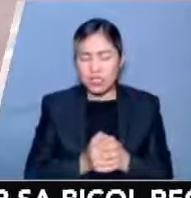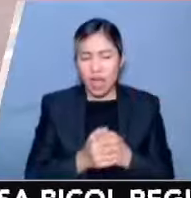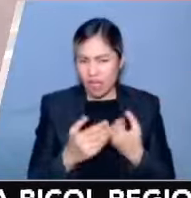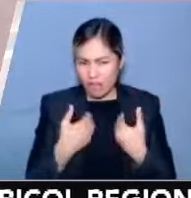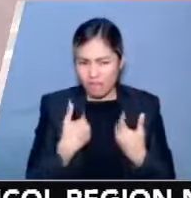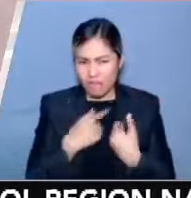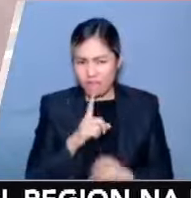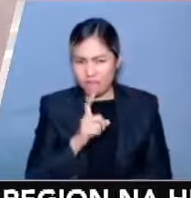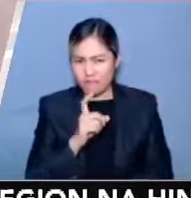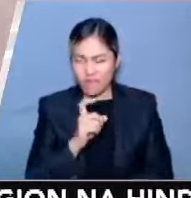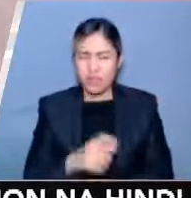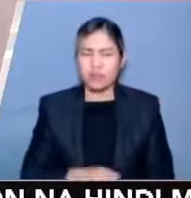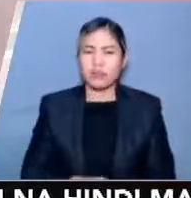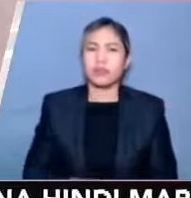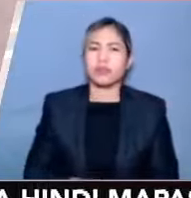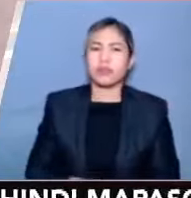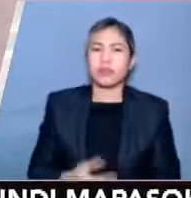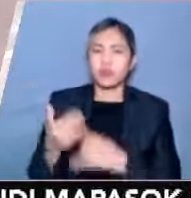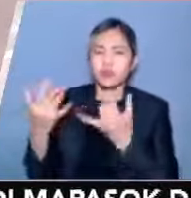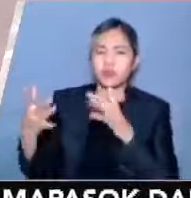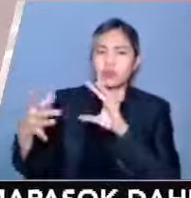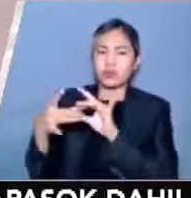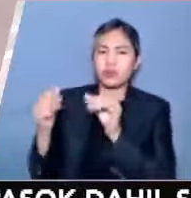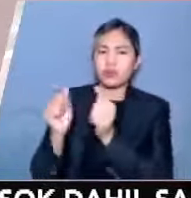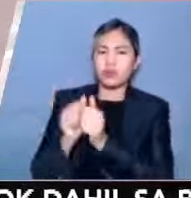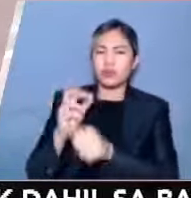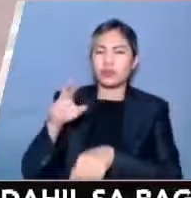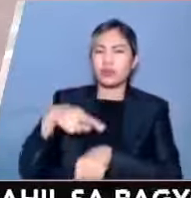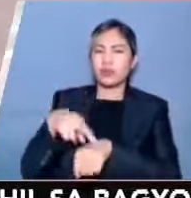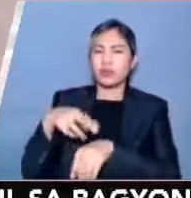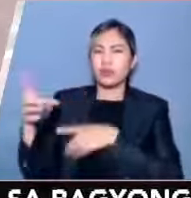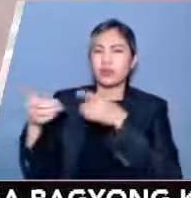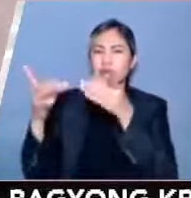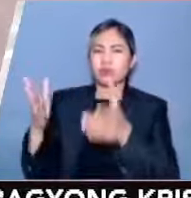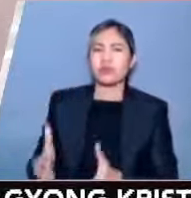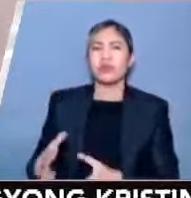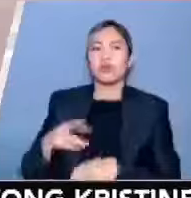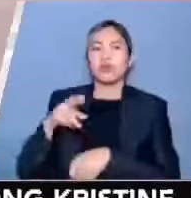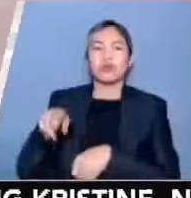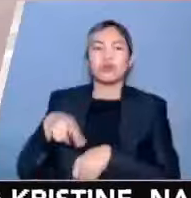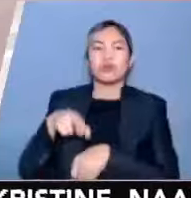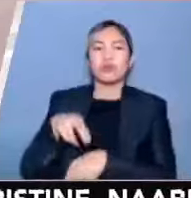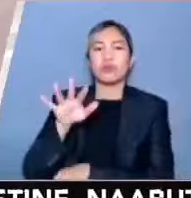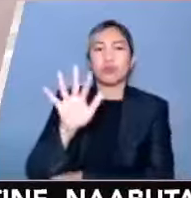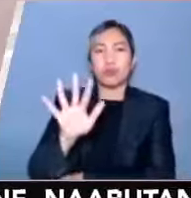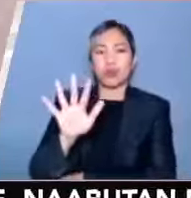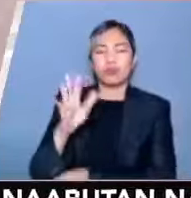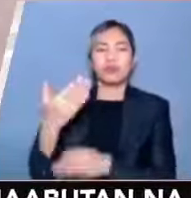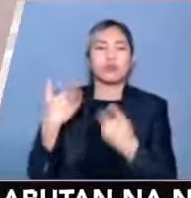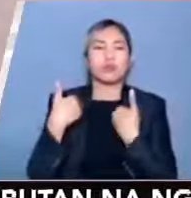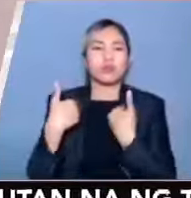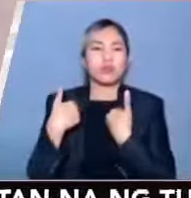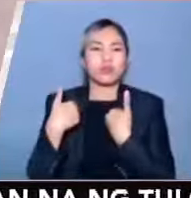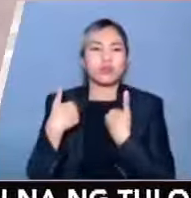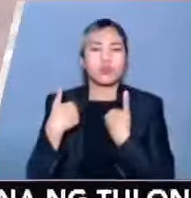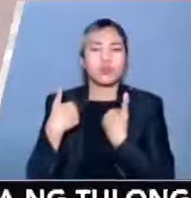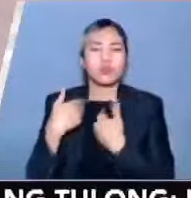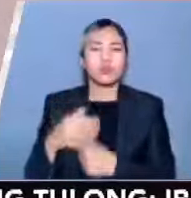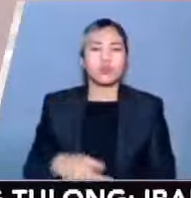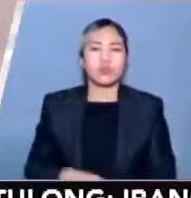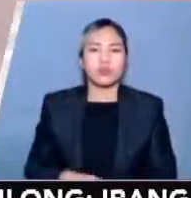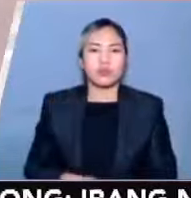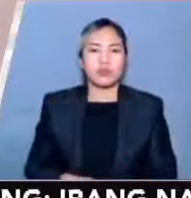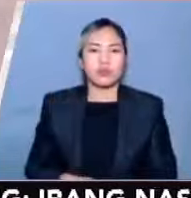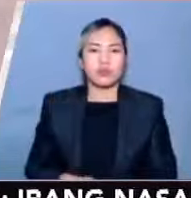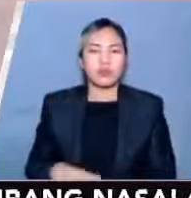nag-coordinate po tayo sa ating regional director po doon sa Region 5, no? At meron pong areas pa rin dito po sa may malapit